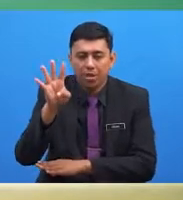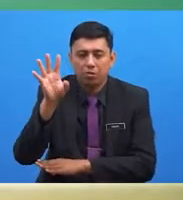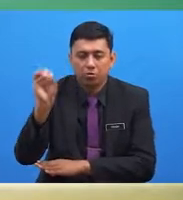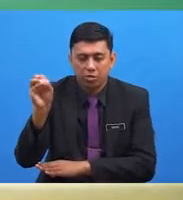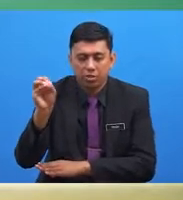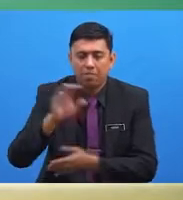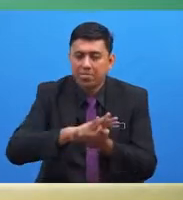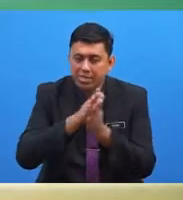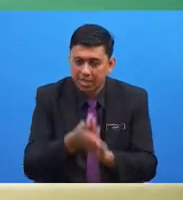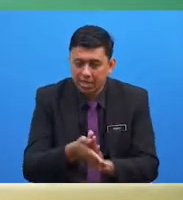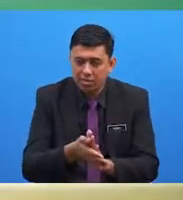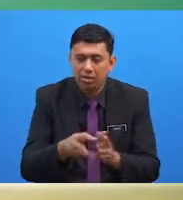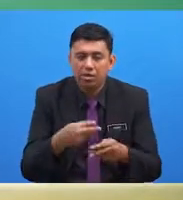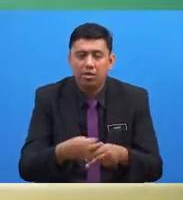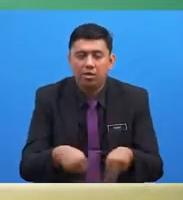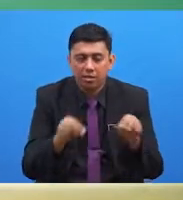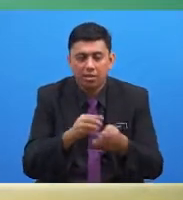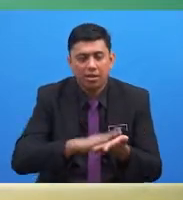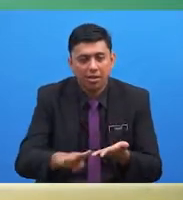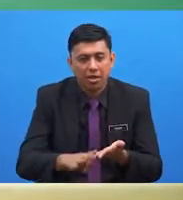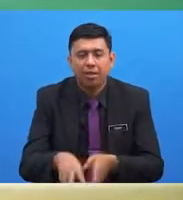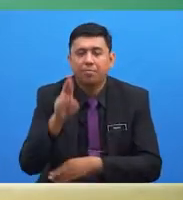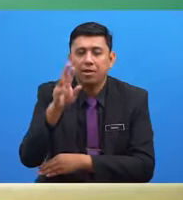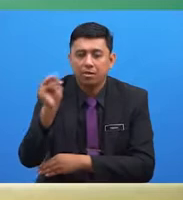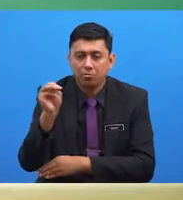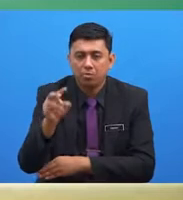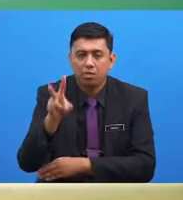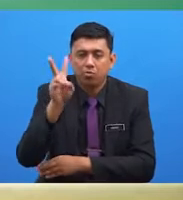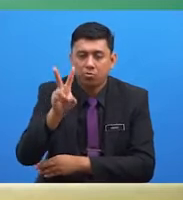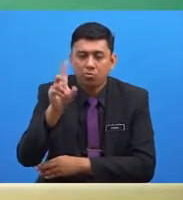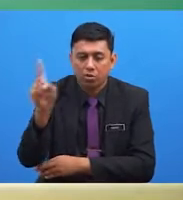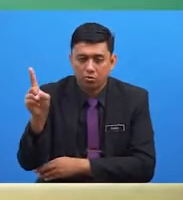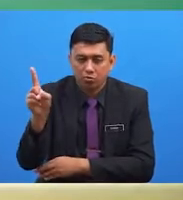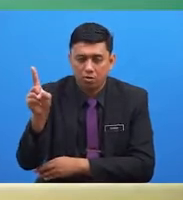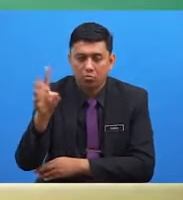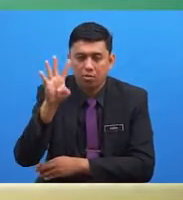RM540, menjadikan nilai bersih belian sebanyak